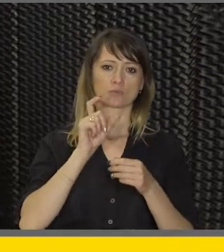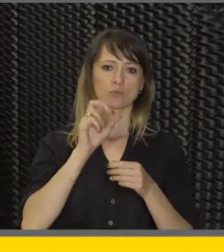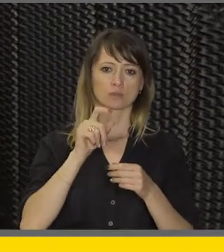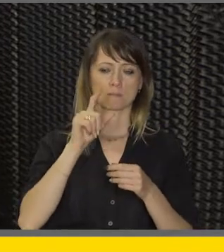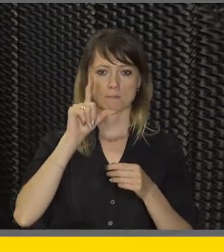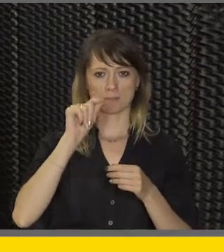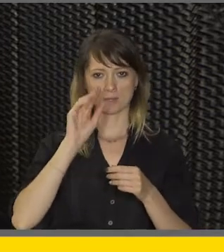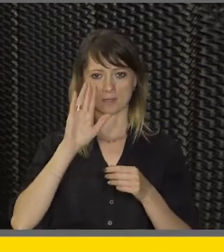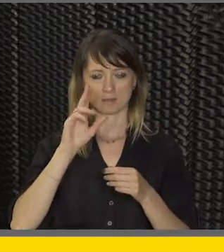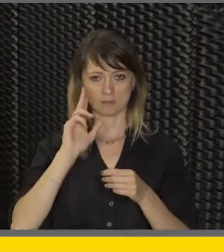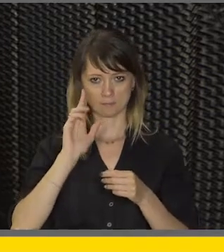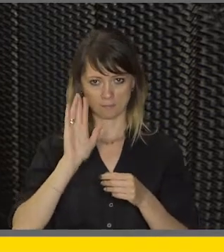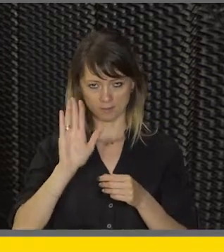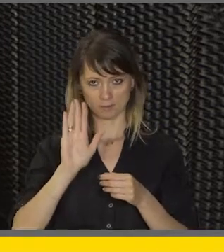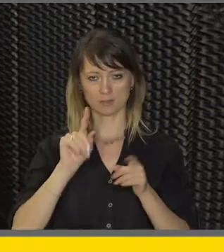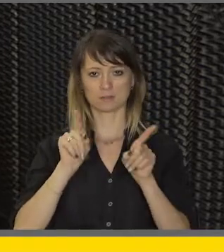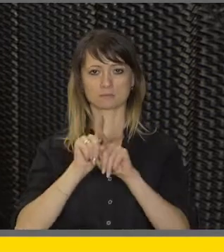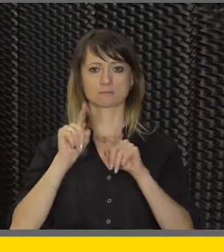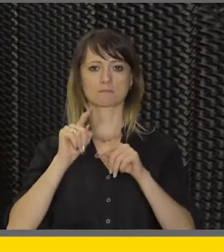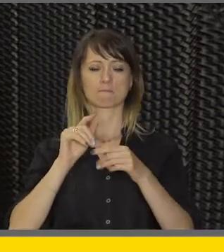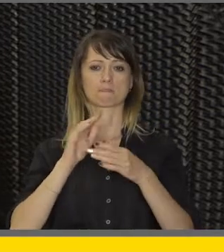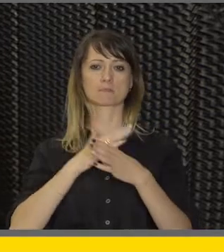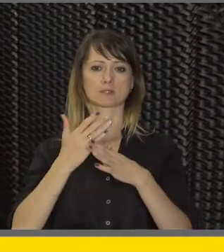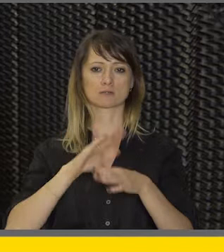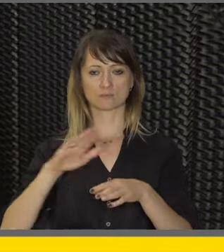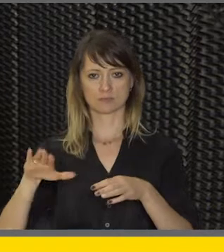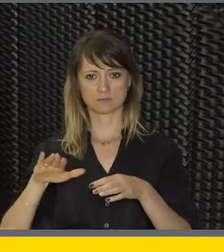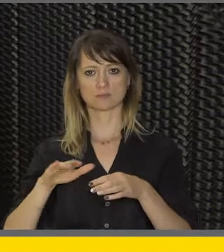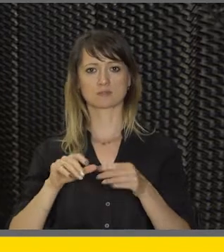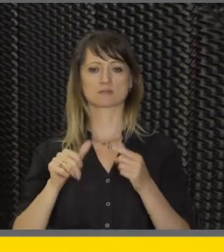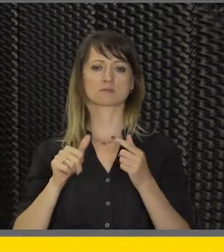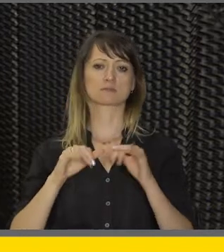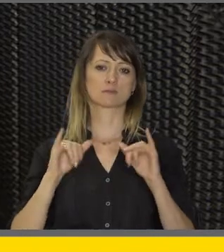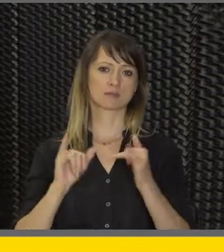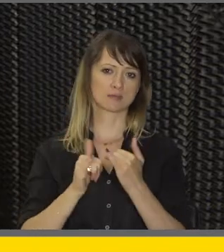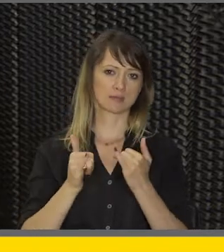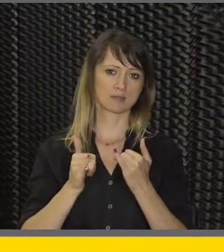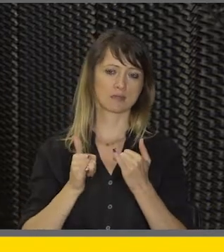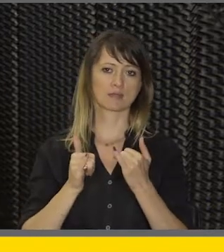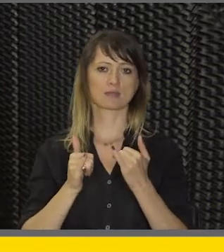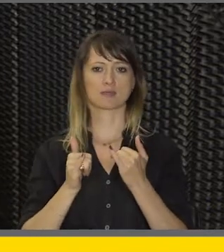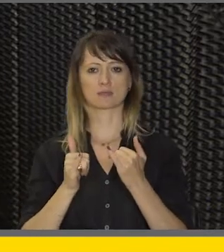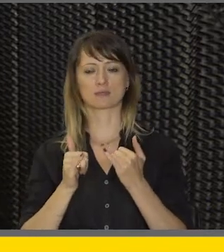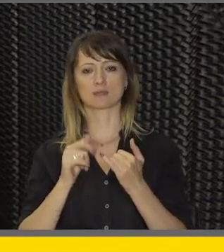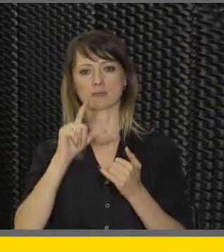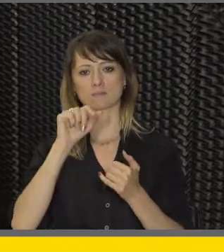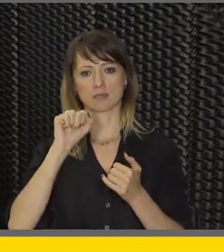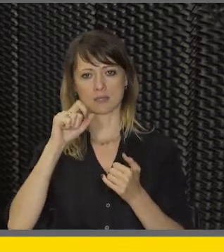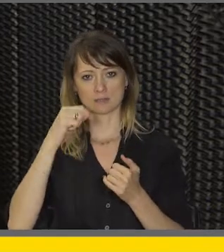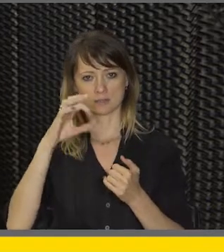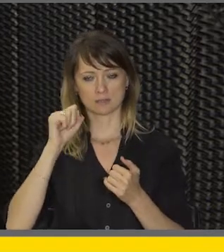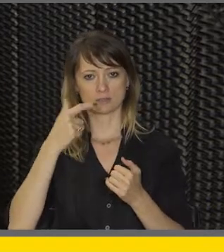lokacyjny, wzięliśmy sobie międzynarodową klasyfikację patentową, określiliśmy, jakie patenty w województwie śląskim są z zakresu zielonej